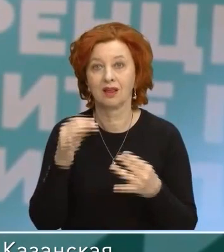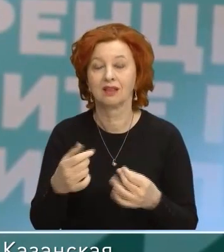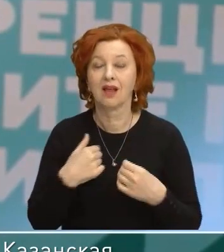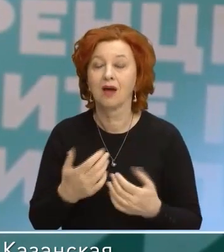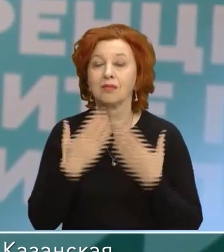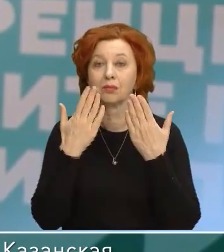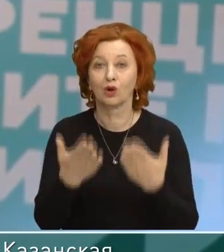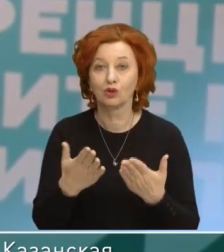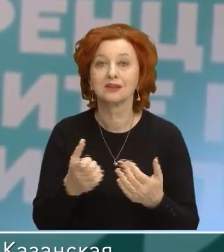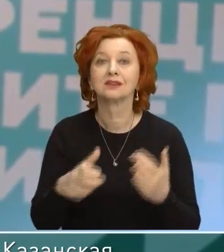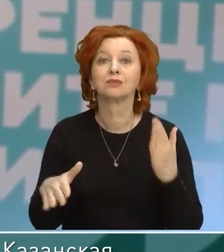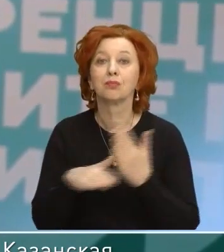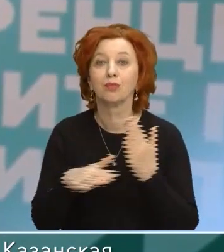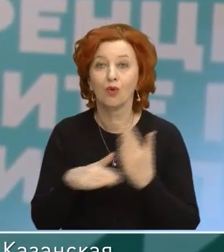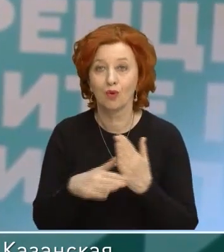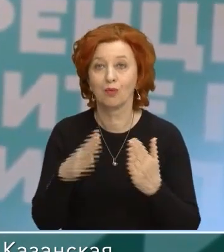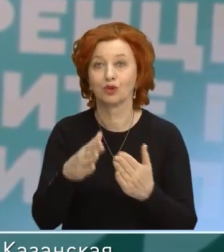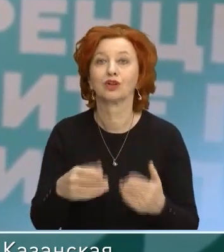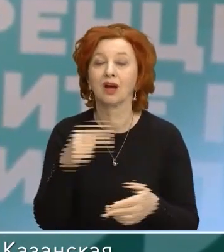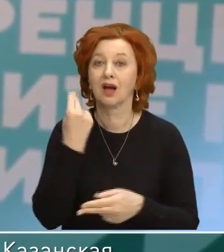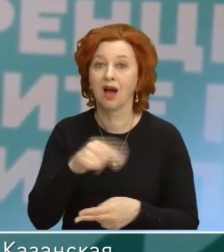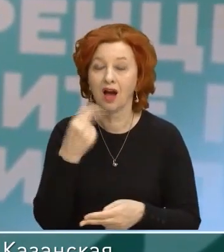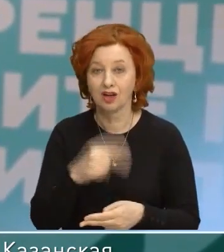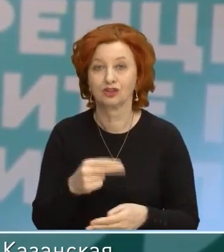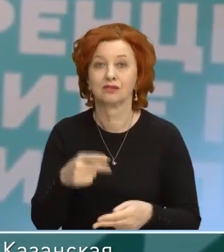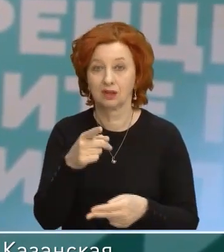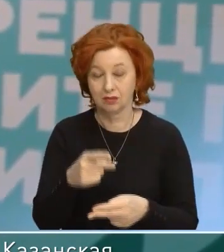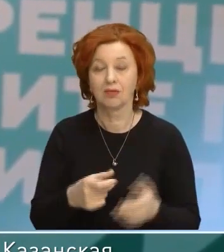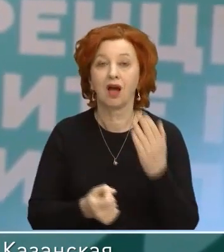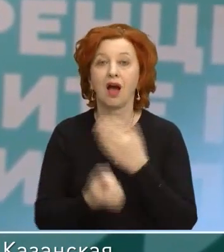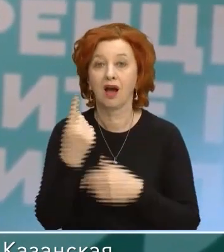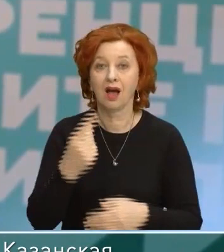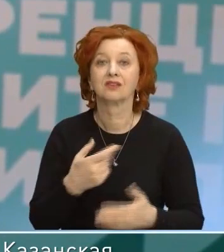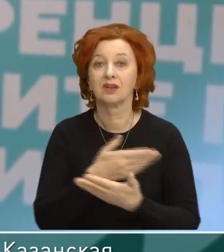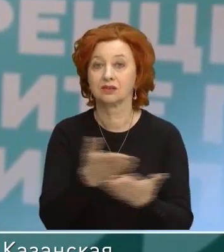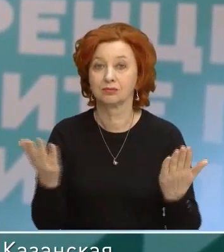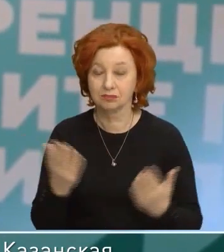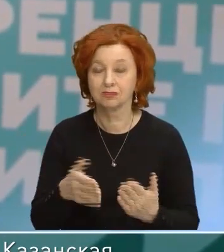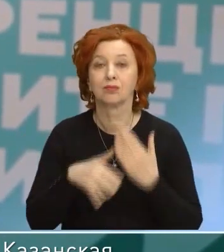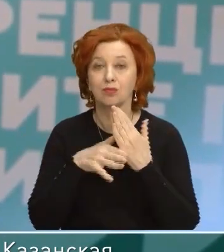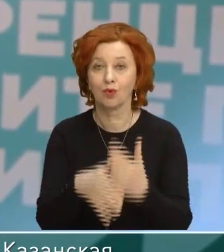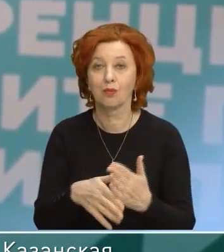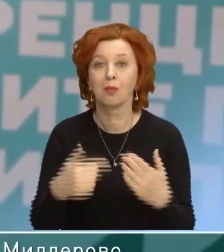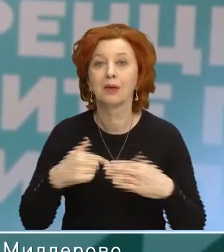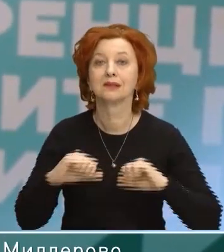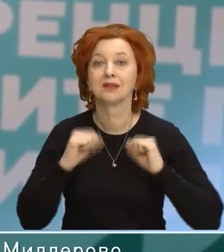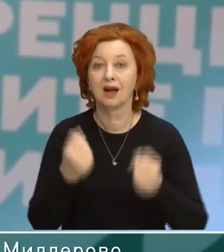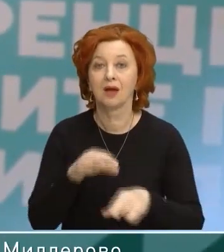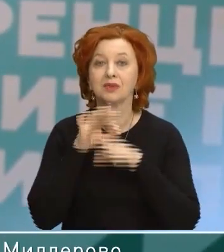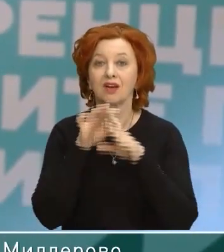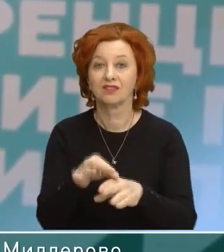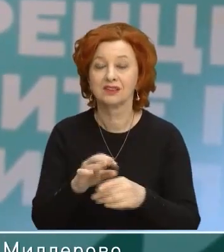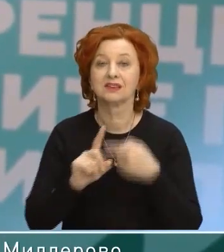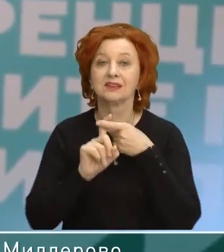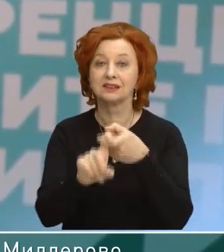с просьбой, там, если приобрел некачественный товар или ему оказана какая-то некачественная услуга. Мы стараемся нести